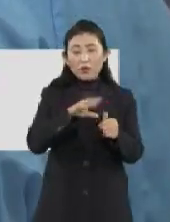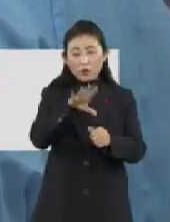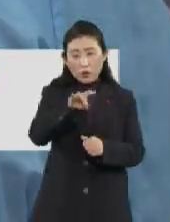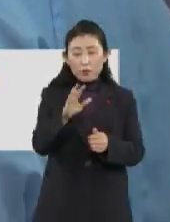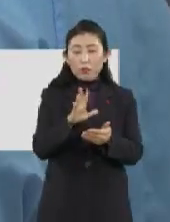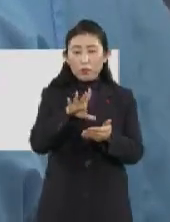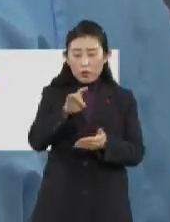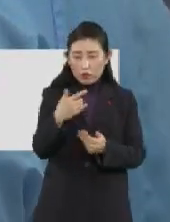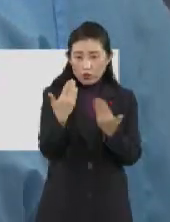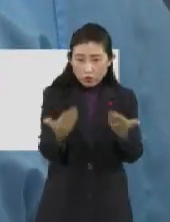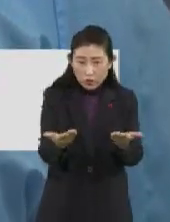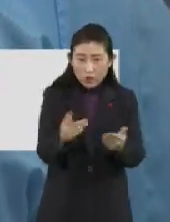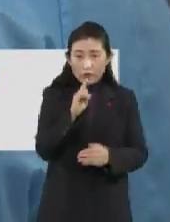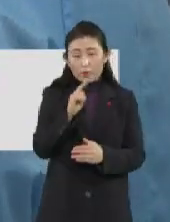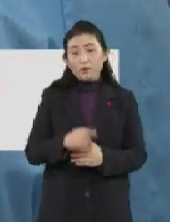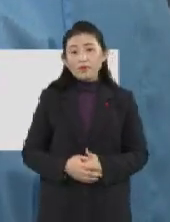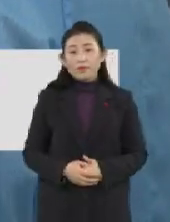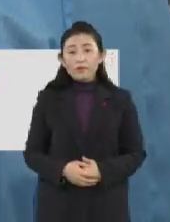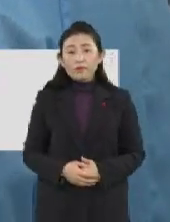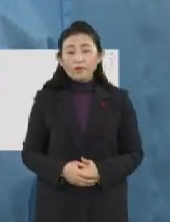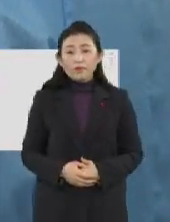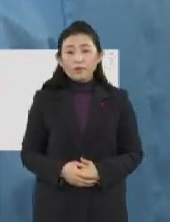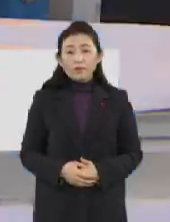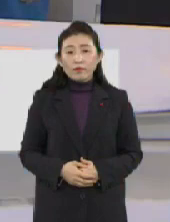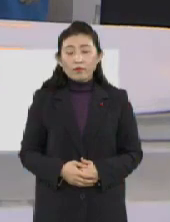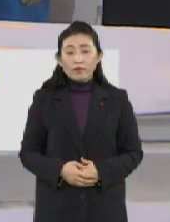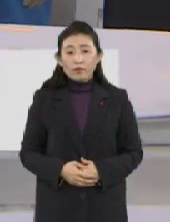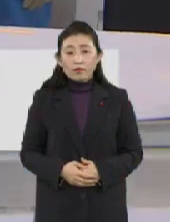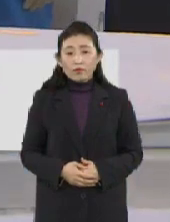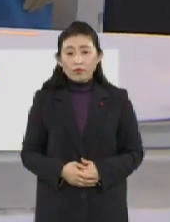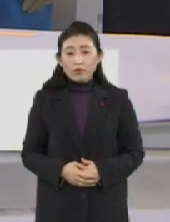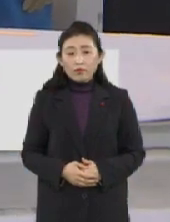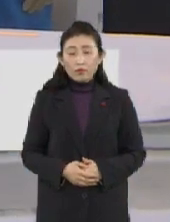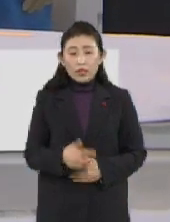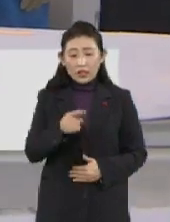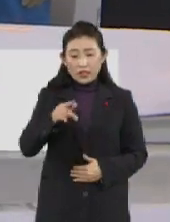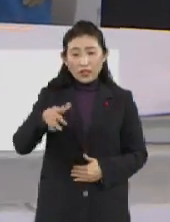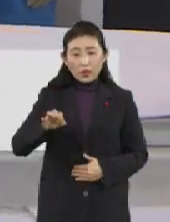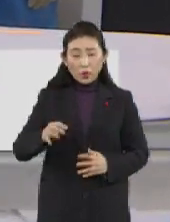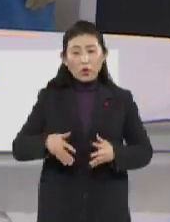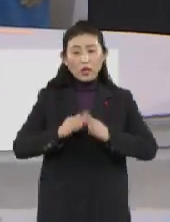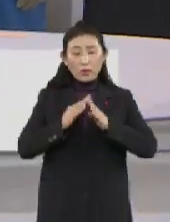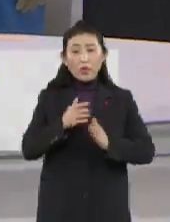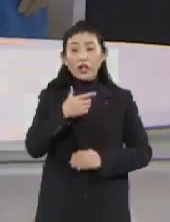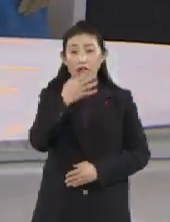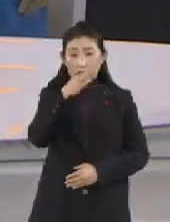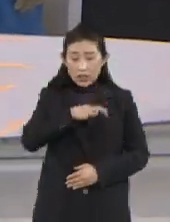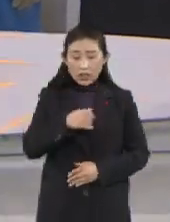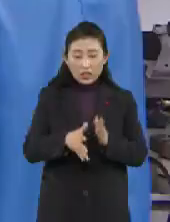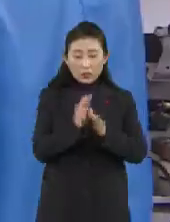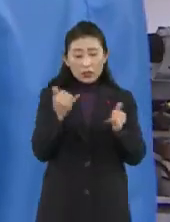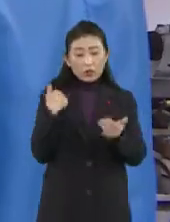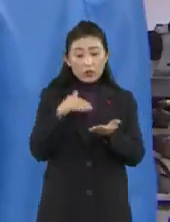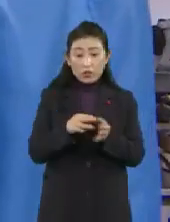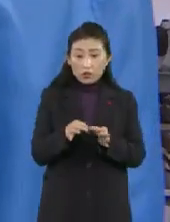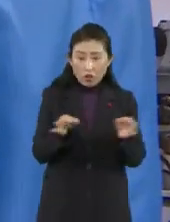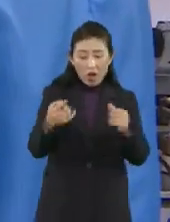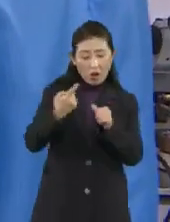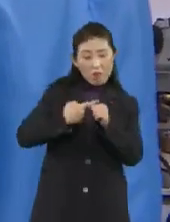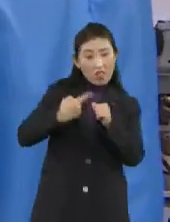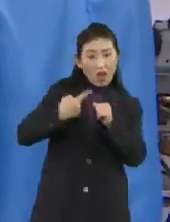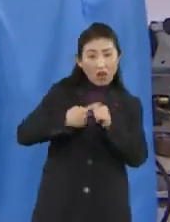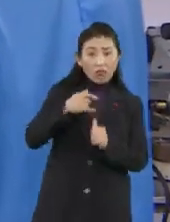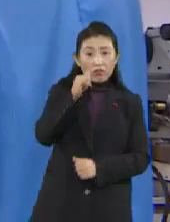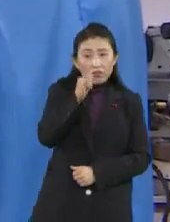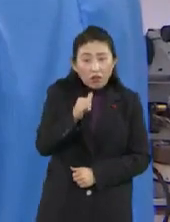우선권을 주는 방식을 고려하겠다고 덧붙였습니다. 이 후보는 대장동 개발 이익을 시민들에게 돌려줬다고 비난하는 것에